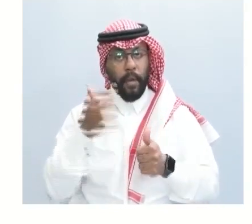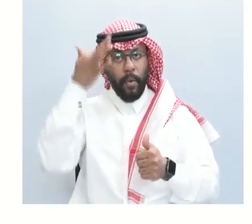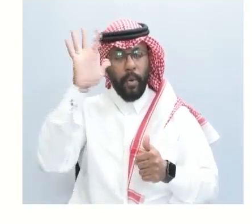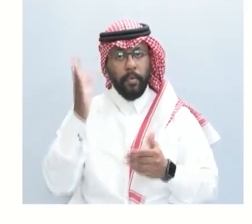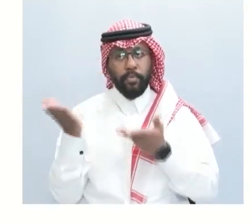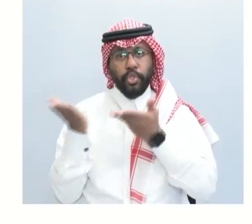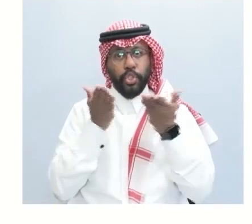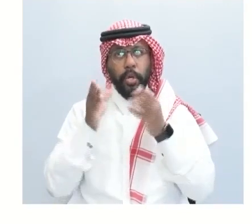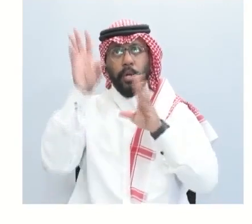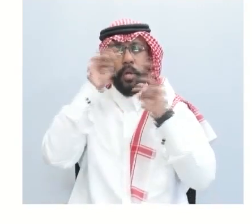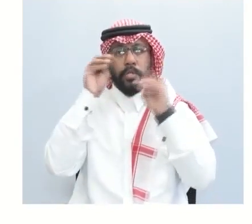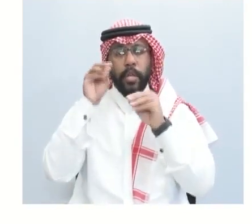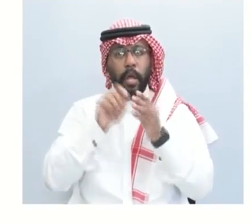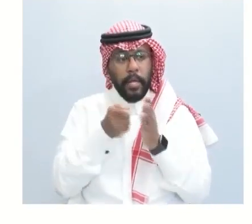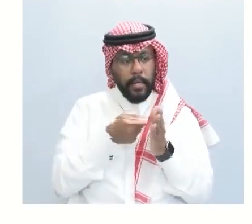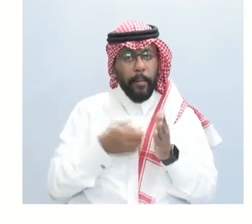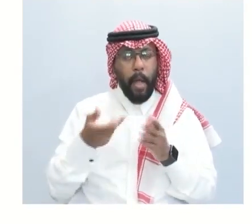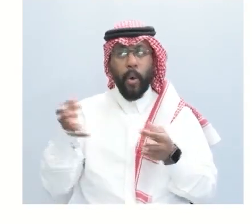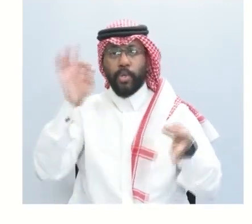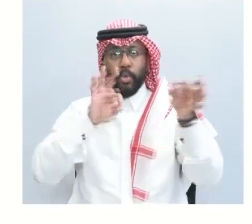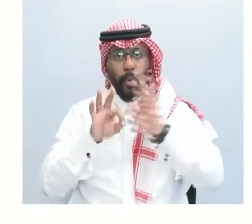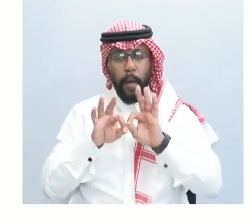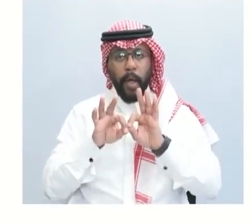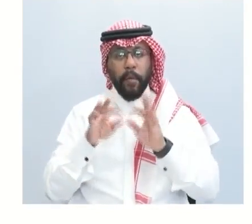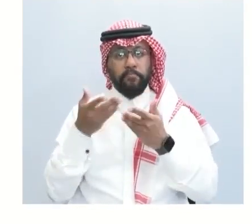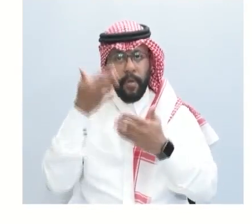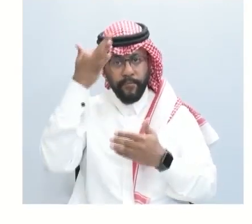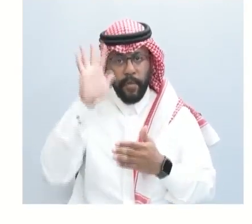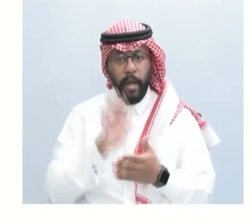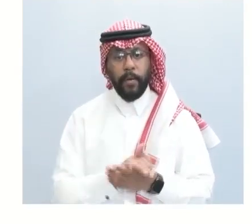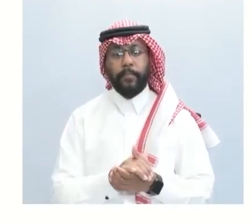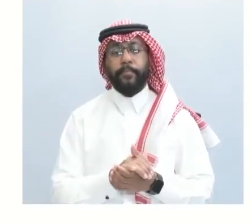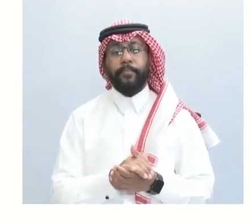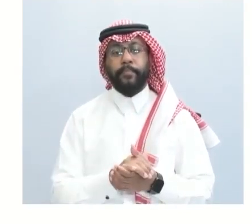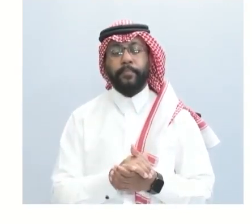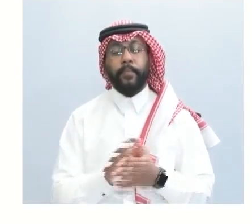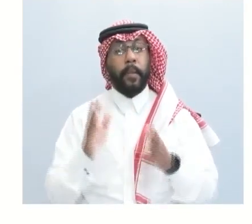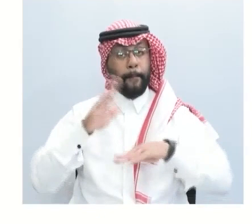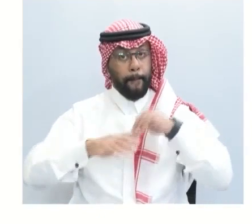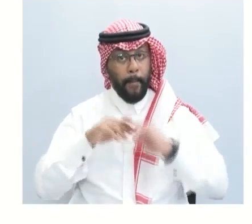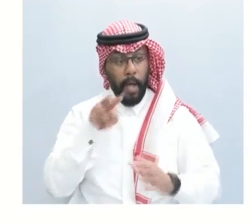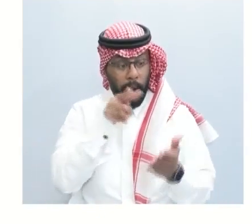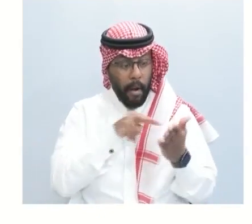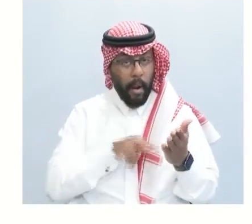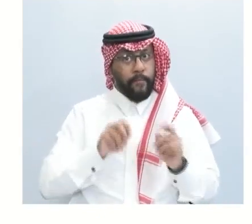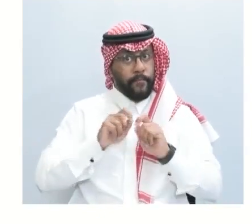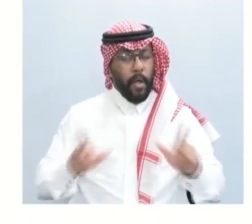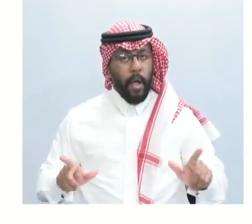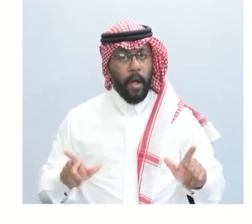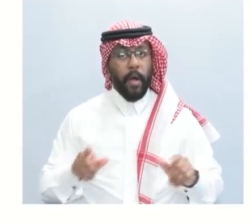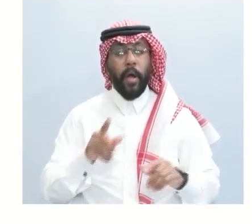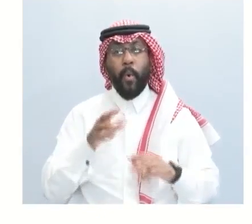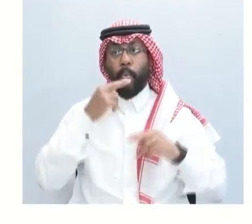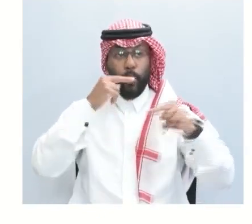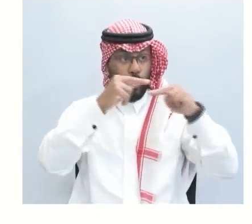شئت لاحظ تجربه كيميائيه او فيزيائيه مهاره قرائيه او مهاره